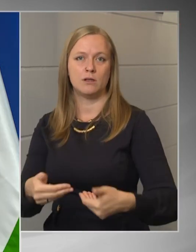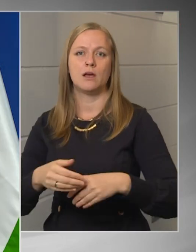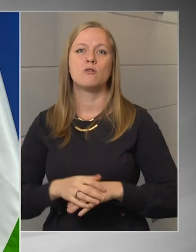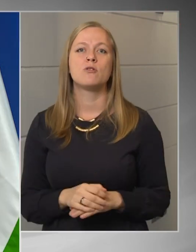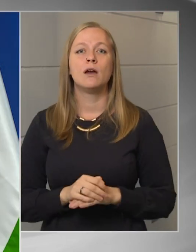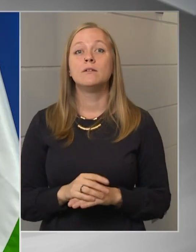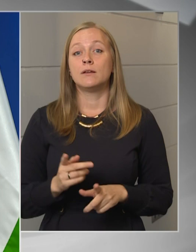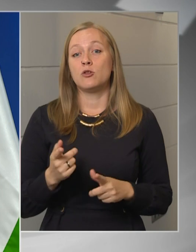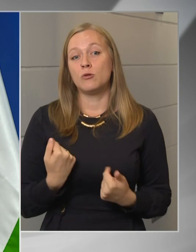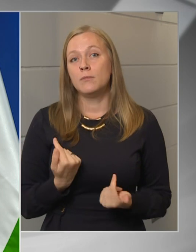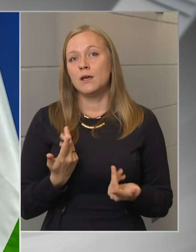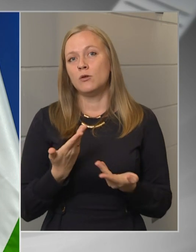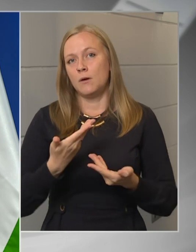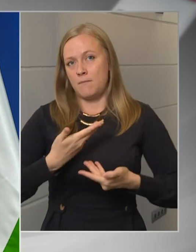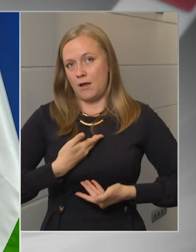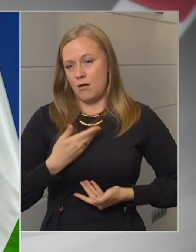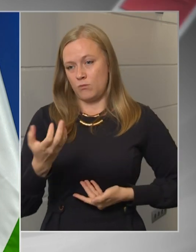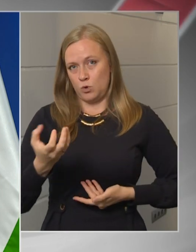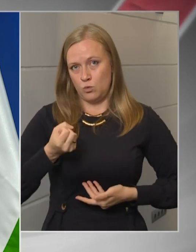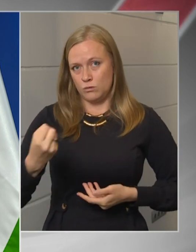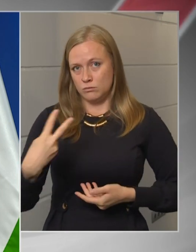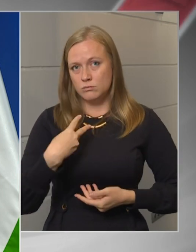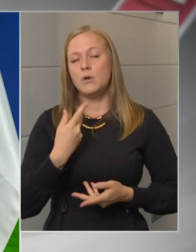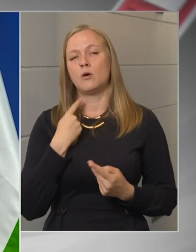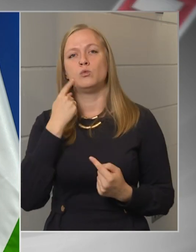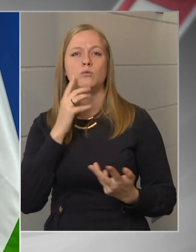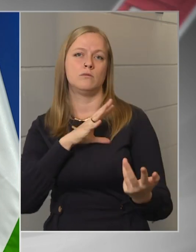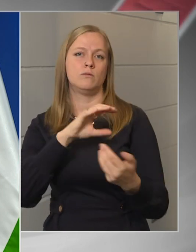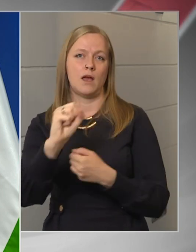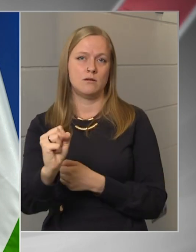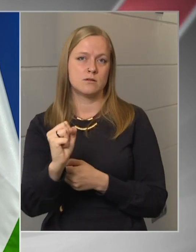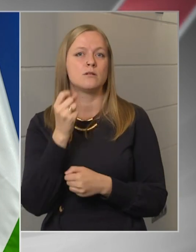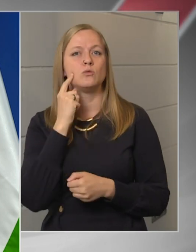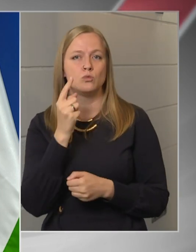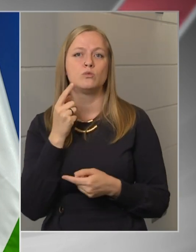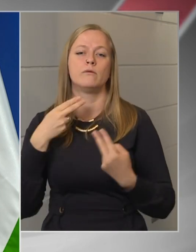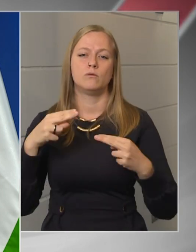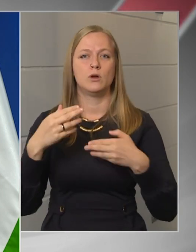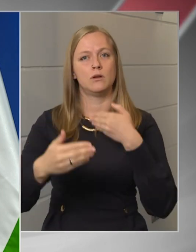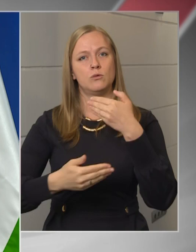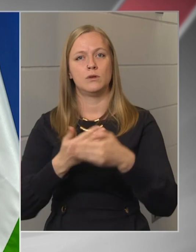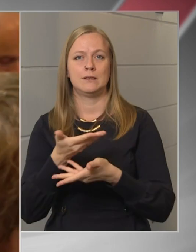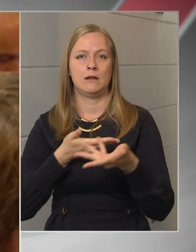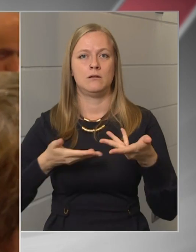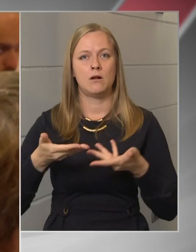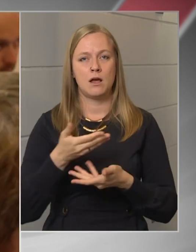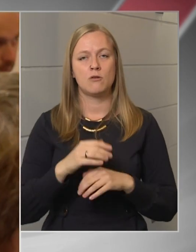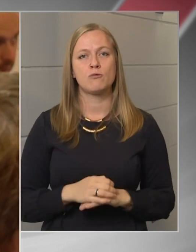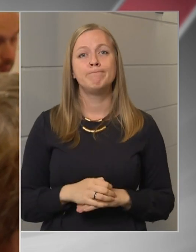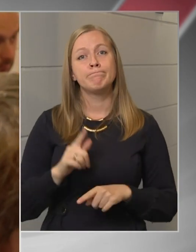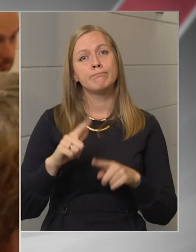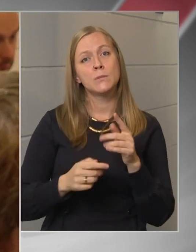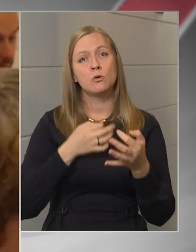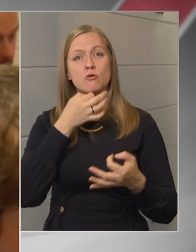Mi pedig, hogyha ezt írásban megkapjuk, akkor érdemben tudunk rá reagálni, és tudjuk folytatni a tárgyalásokat. És az utolsó